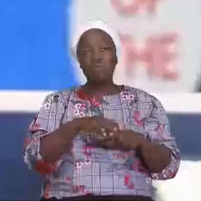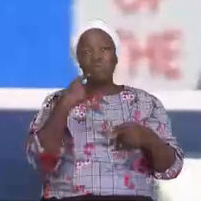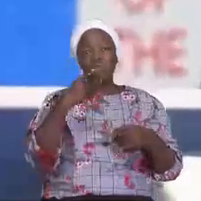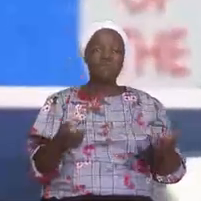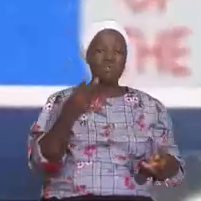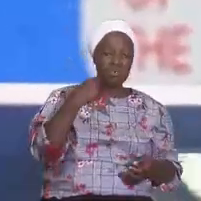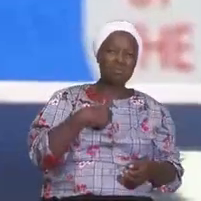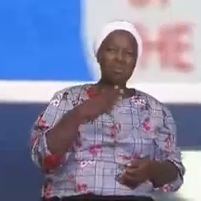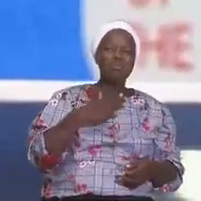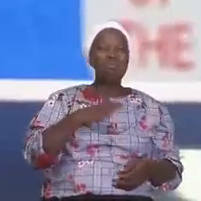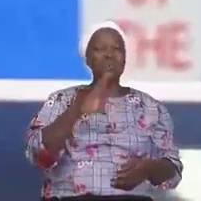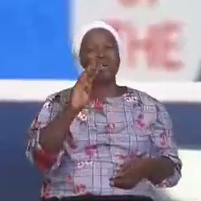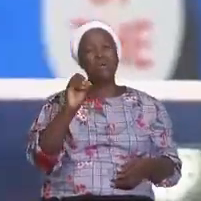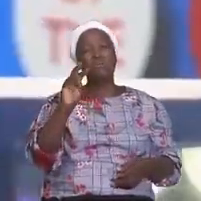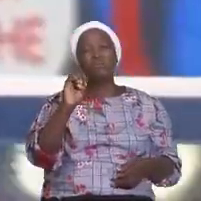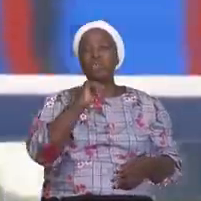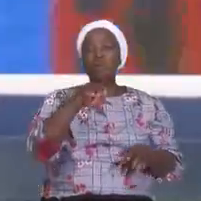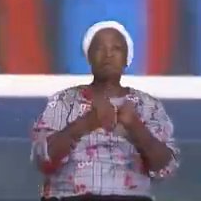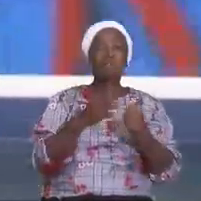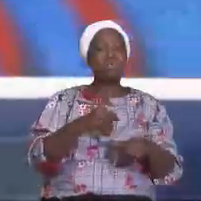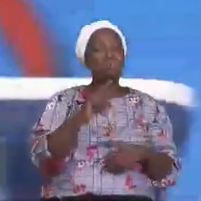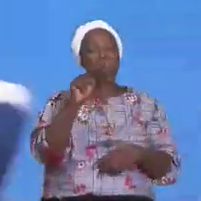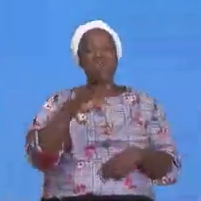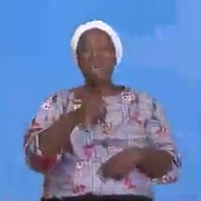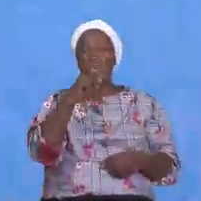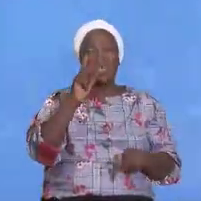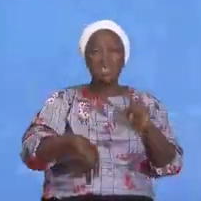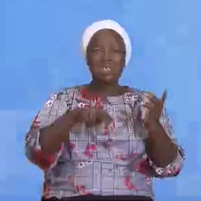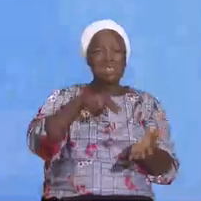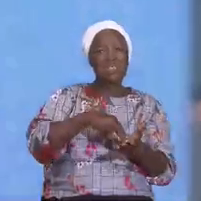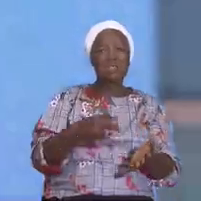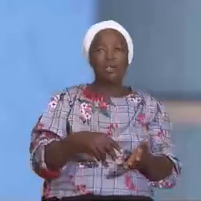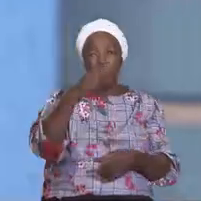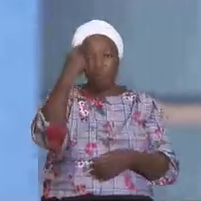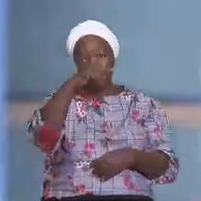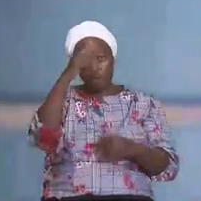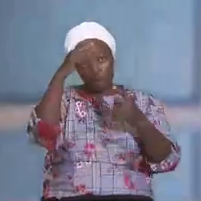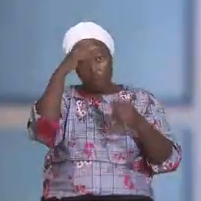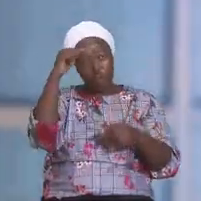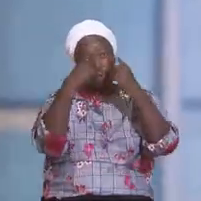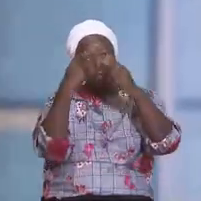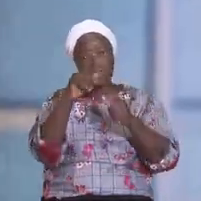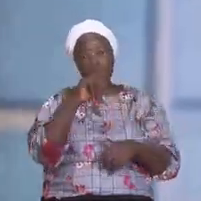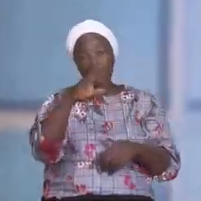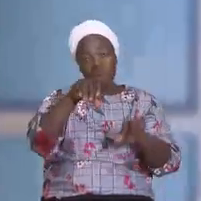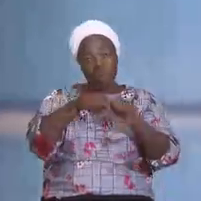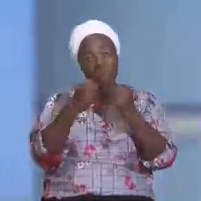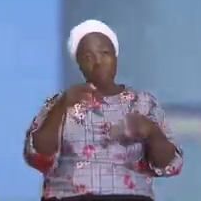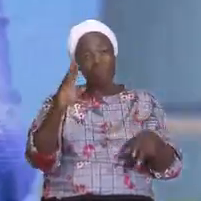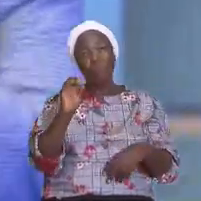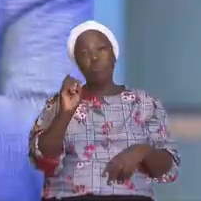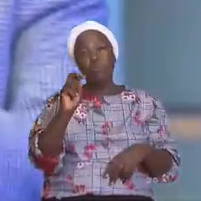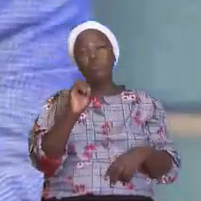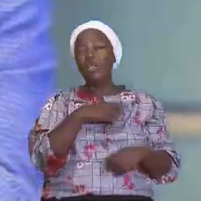sais que ce dont tu as besoin viendra de Christ. Tu ne dis pas, ah, moi, mes os sont cassés, je ne peux pas me lever, parce